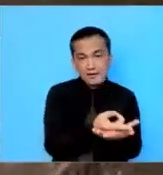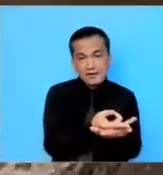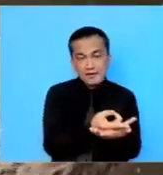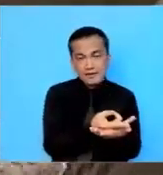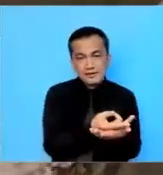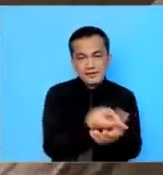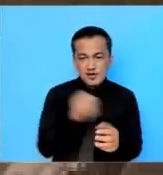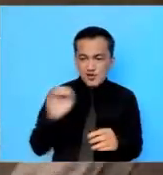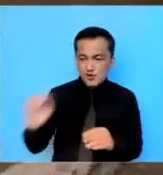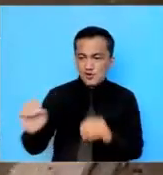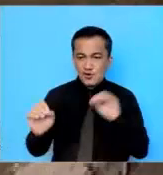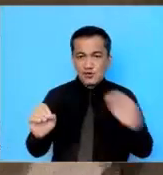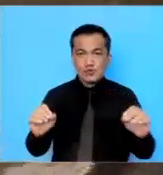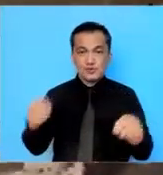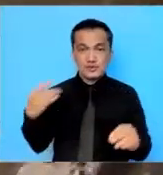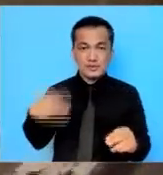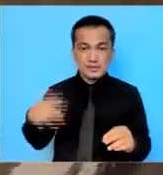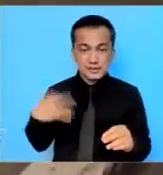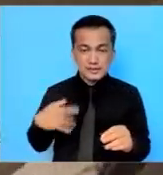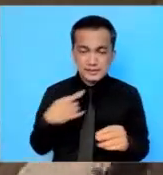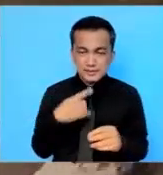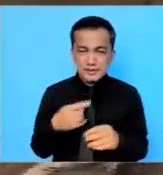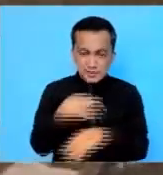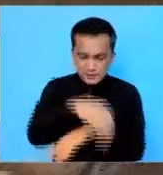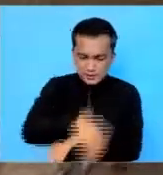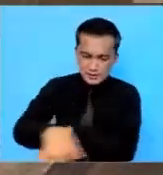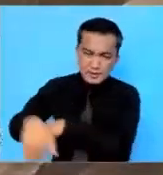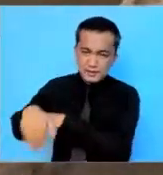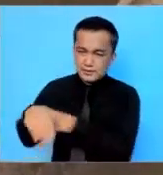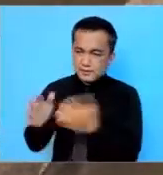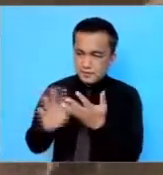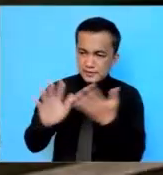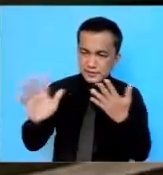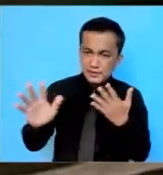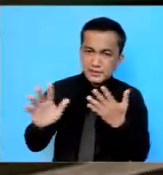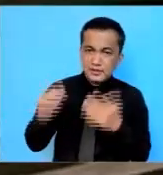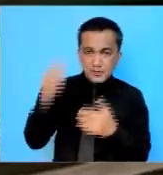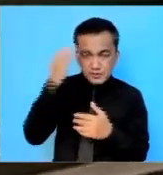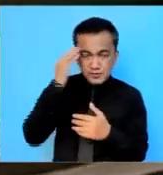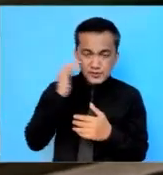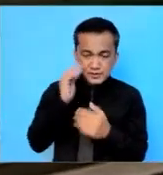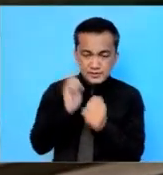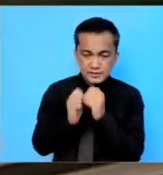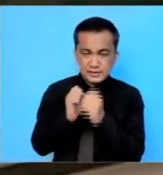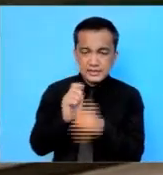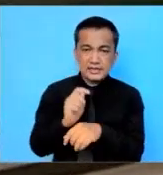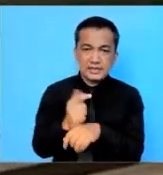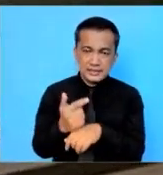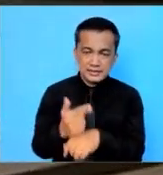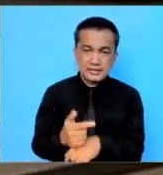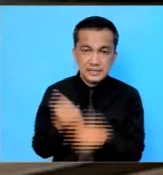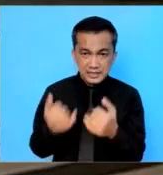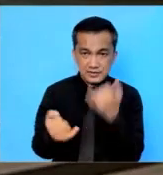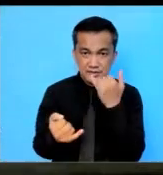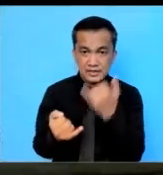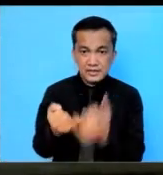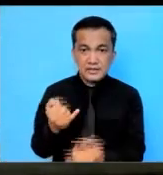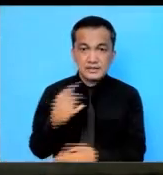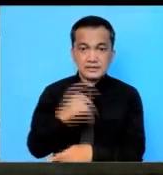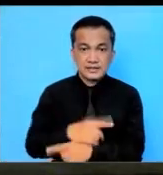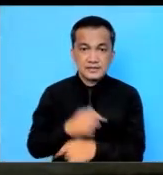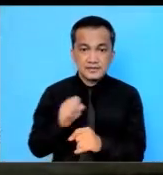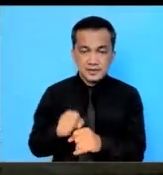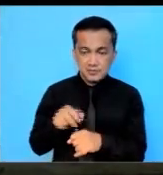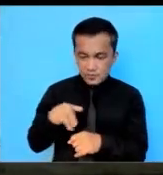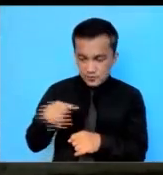Kanya-kanyang diskarte ang mga magdamag na pumila sa Korean Embassy sa Taguig. Ngayon kasi, ang huling araw na pwedeng